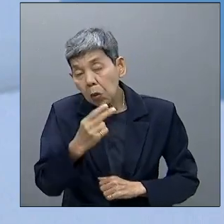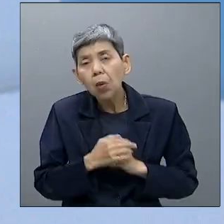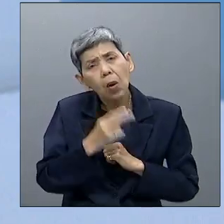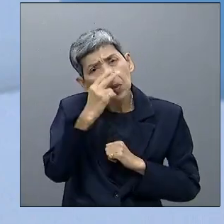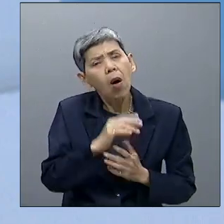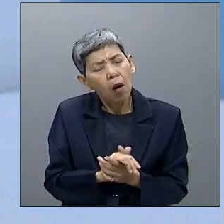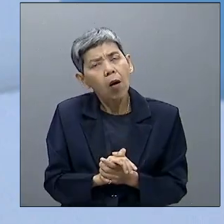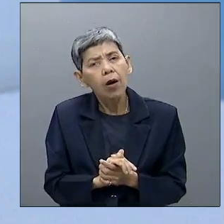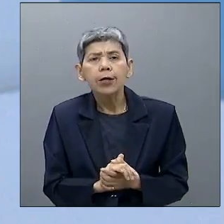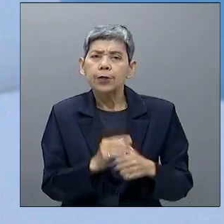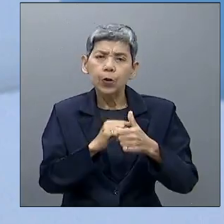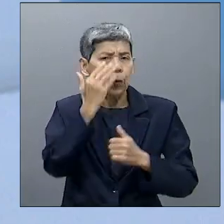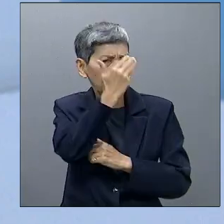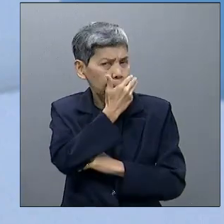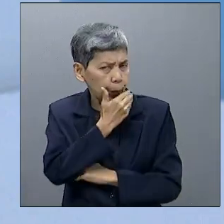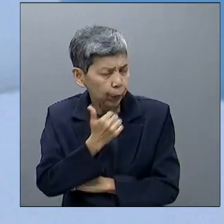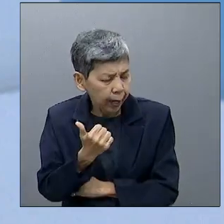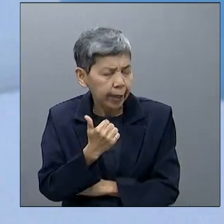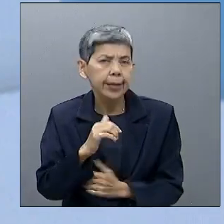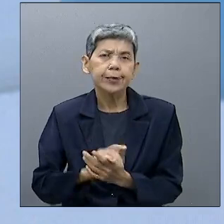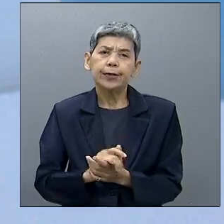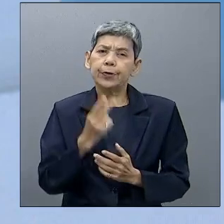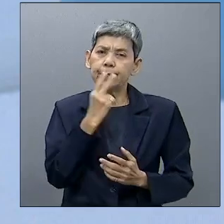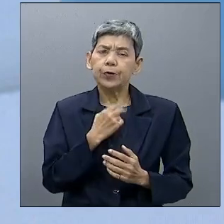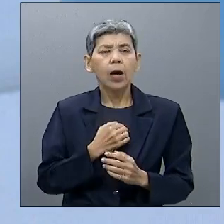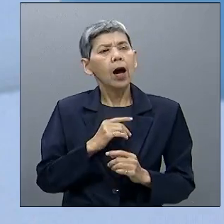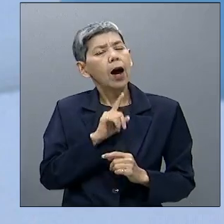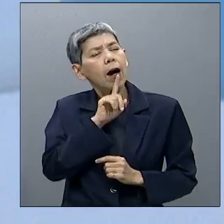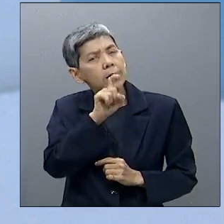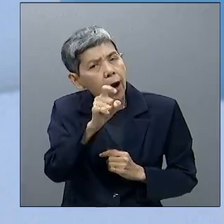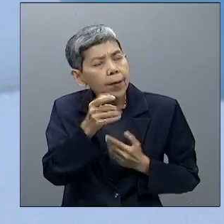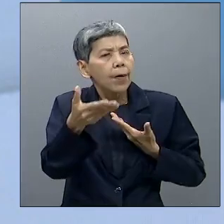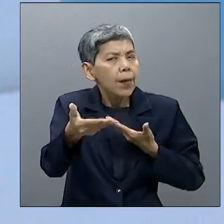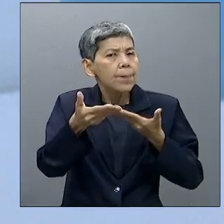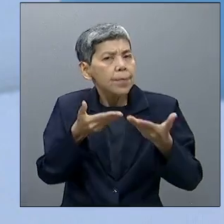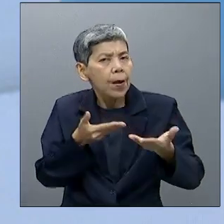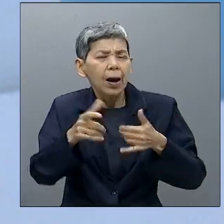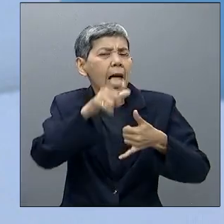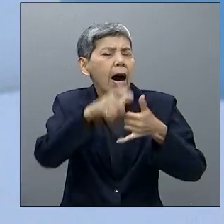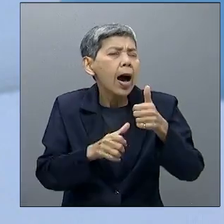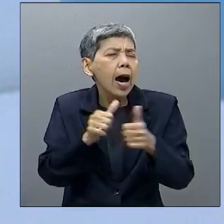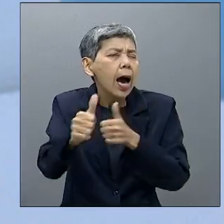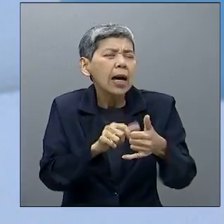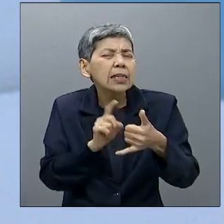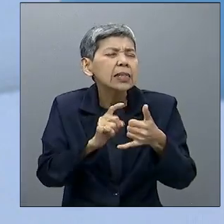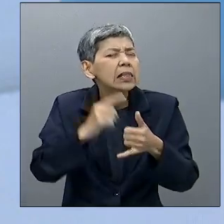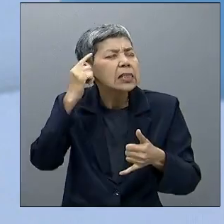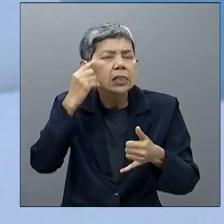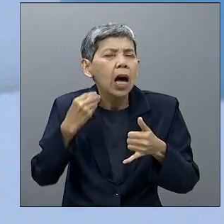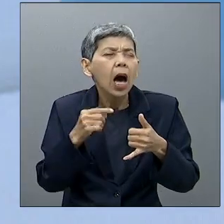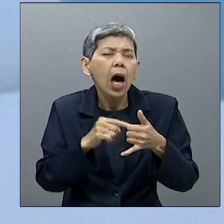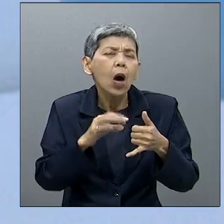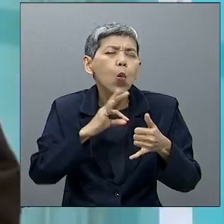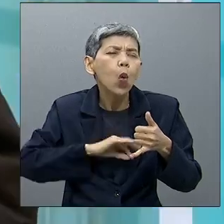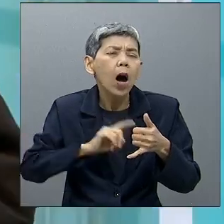จะได้เห็นในเรื่องของความงามต่างๆเห็นในเรื่องของการตอบคำถามแล้วตัวนางงามเวลาประกวดเนี่ยคุณค่าที่เขาจะได้รับคืออะไร